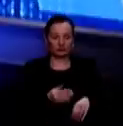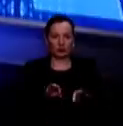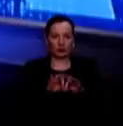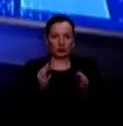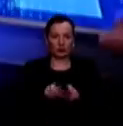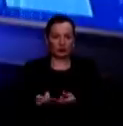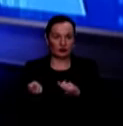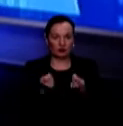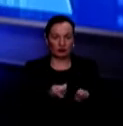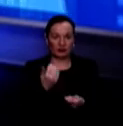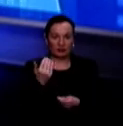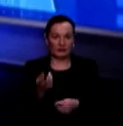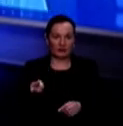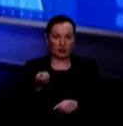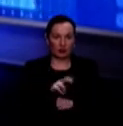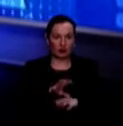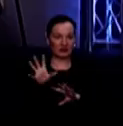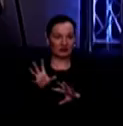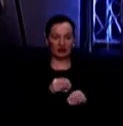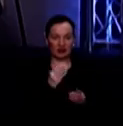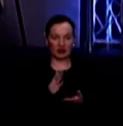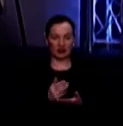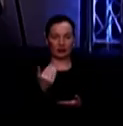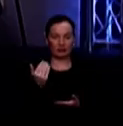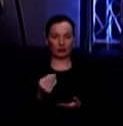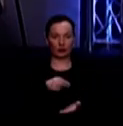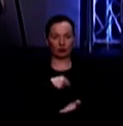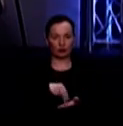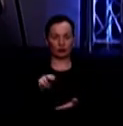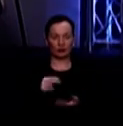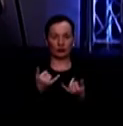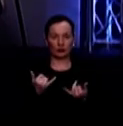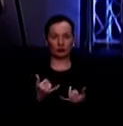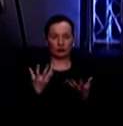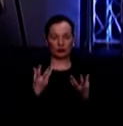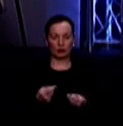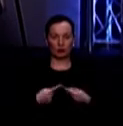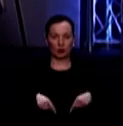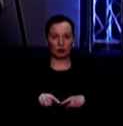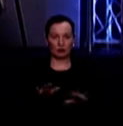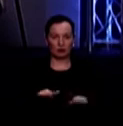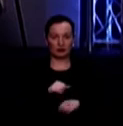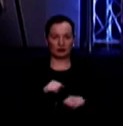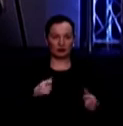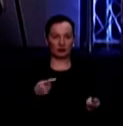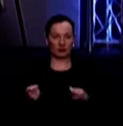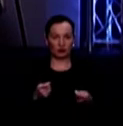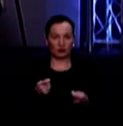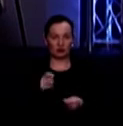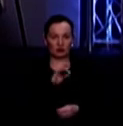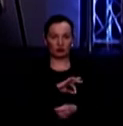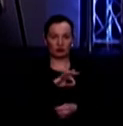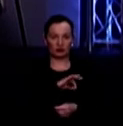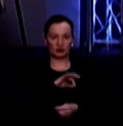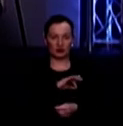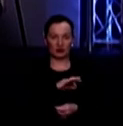Спочатку ви приходите, воно вже все є і ви купуєте. На сьогоднішній день органи місцевого самоврядування і споживачі, вони поставлені